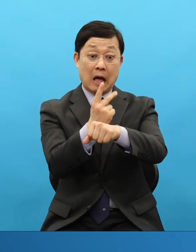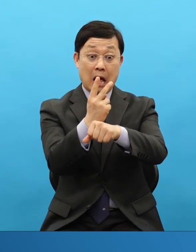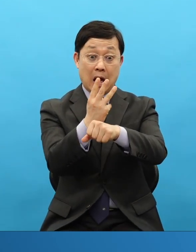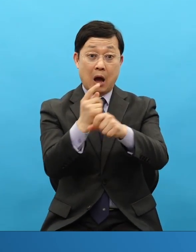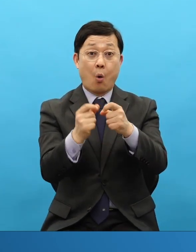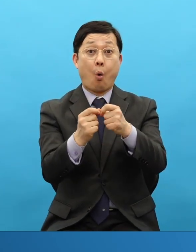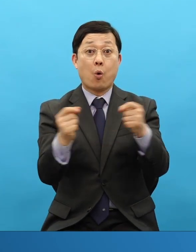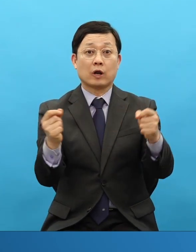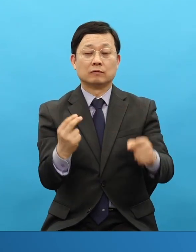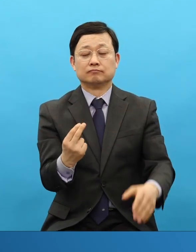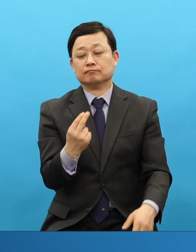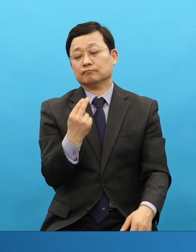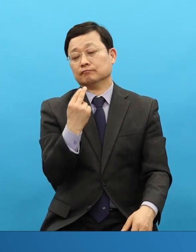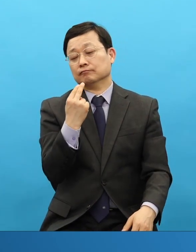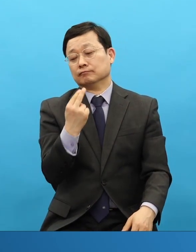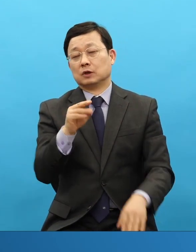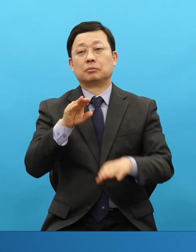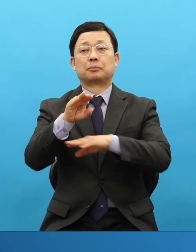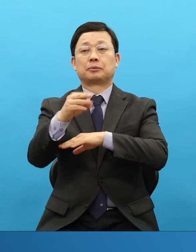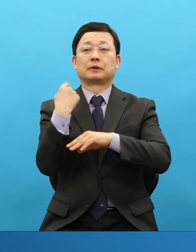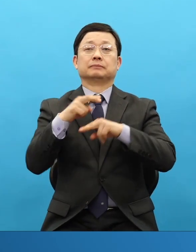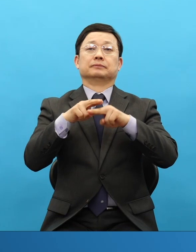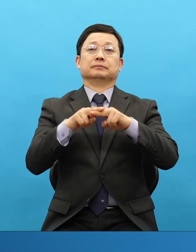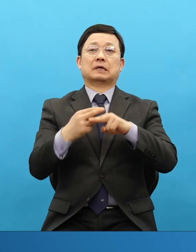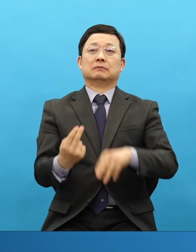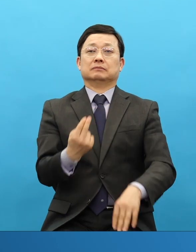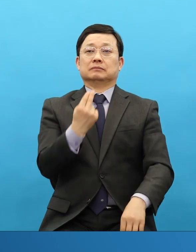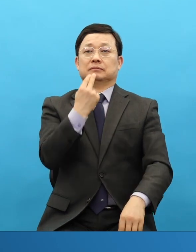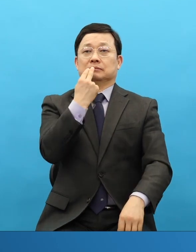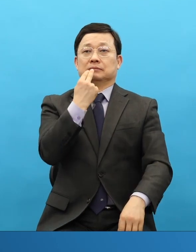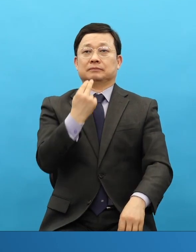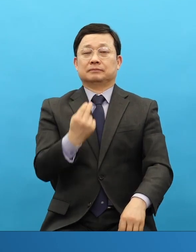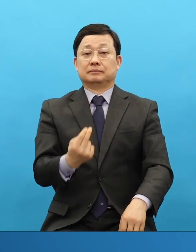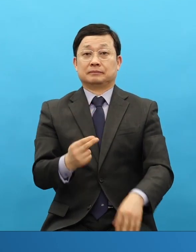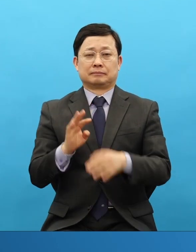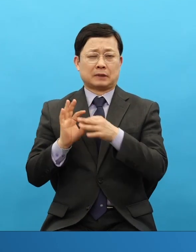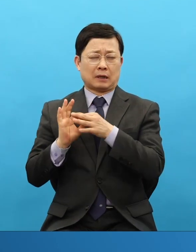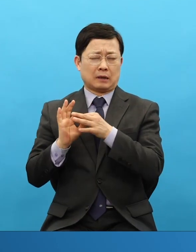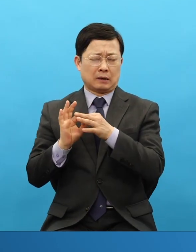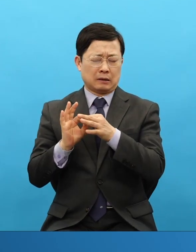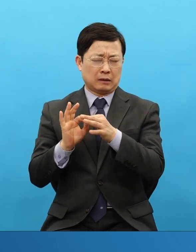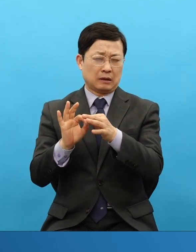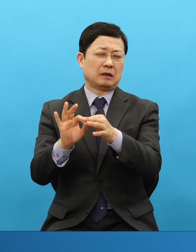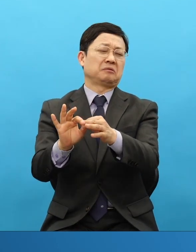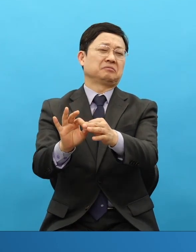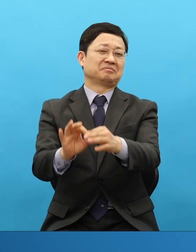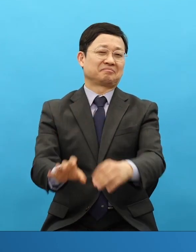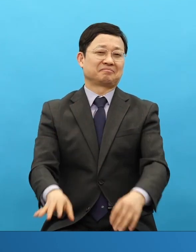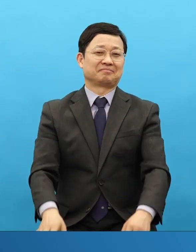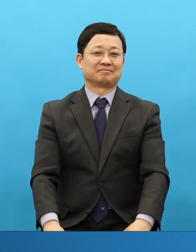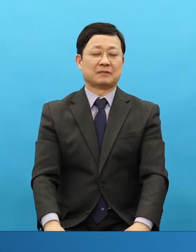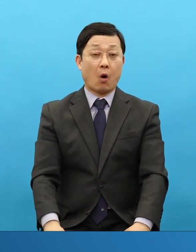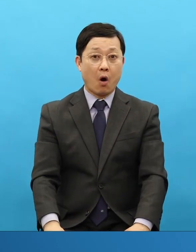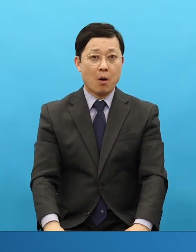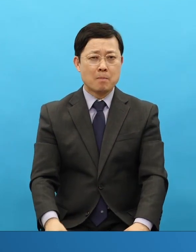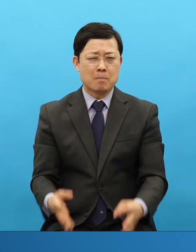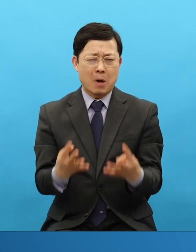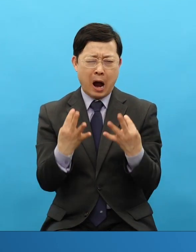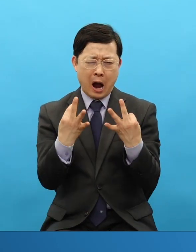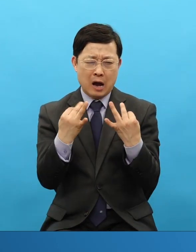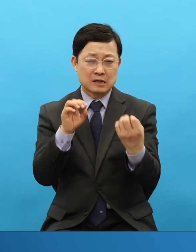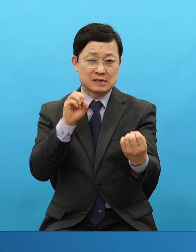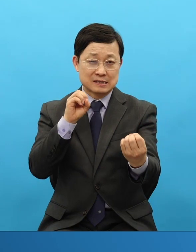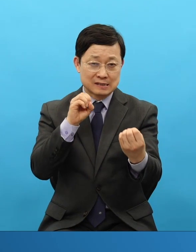morning, I do hours at a 차 타고 time. 오면서 합니다. I do it even in the car coming here. 그러면 굉장한 이 응답 이런 걸